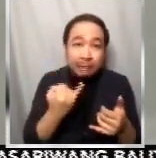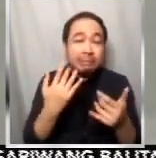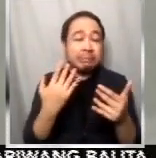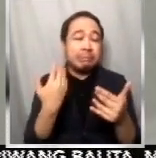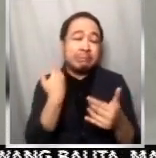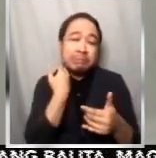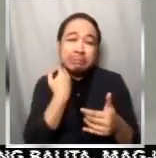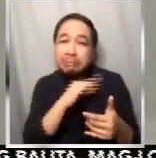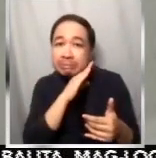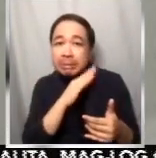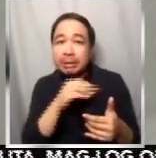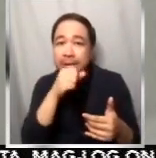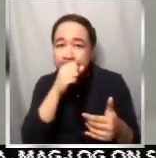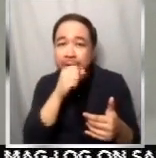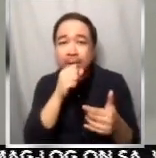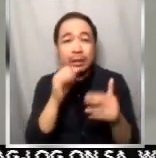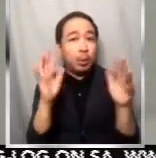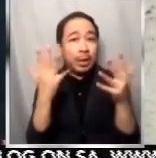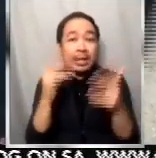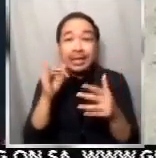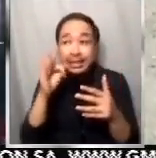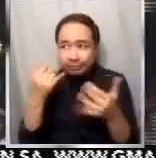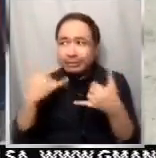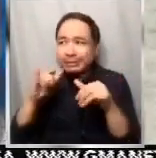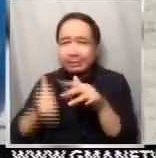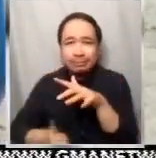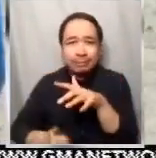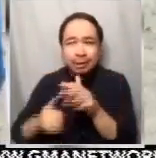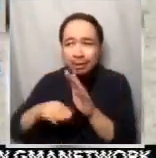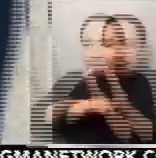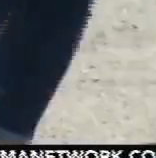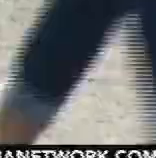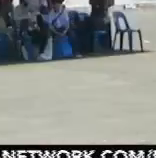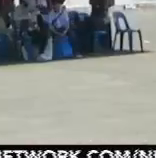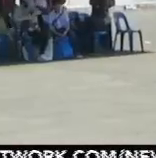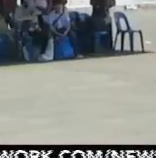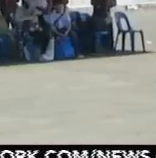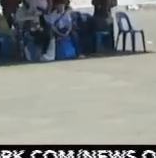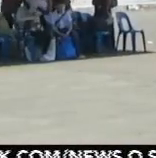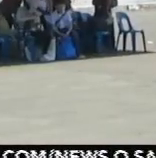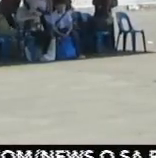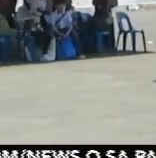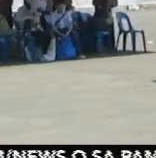ang viral load ng traveler na yon. Bernadette Reyes, Nakatuto, 24 Oras.